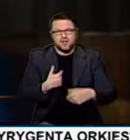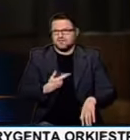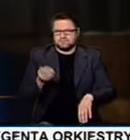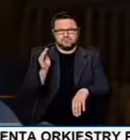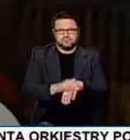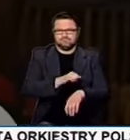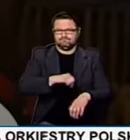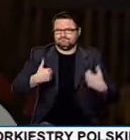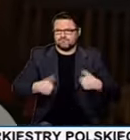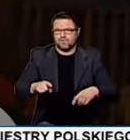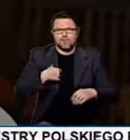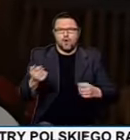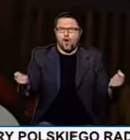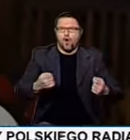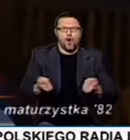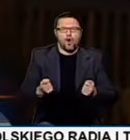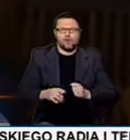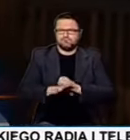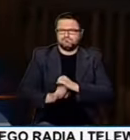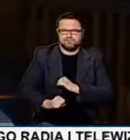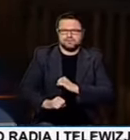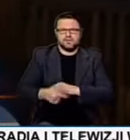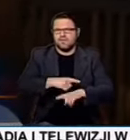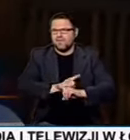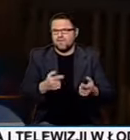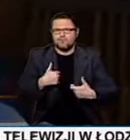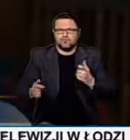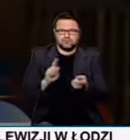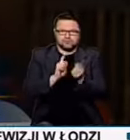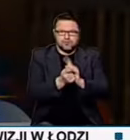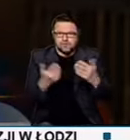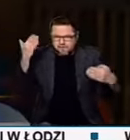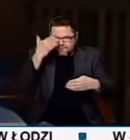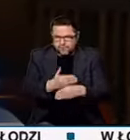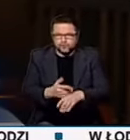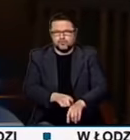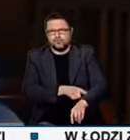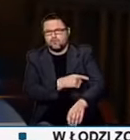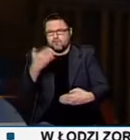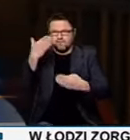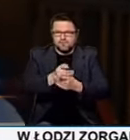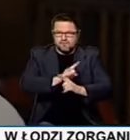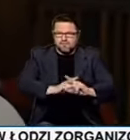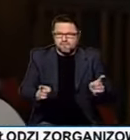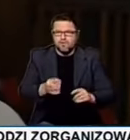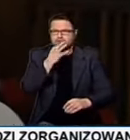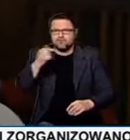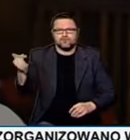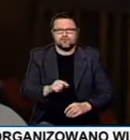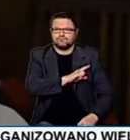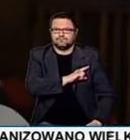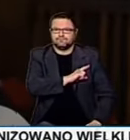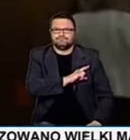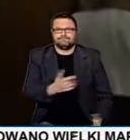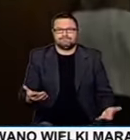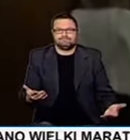nie przestali. To był reżim, tak? Nie mogło być spotkań wieczornych, tak długich, nocnych. Młodzież musiała się